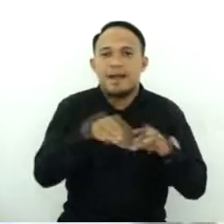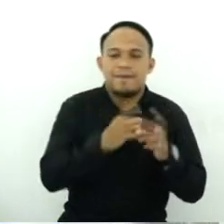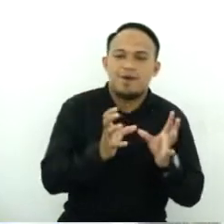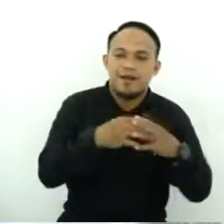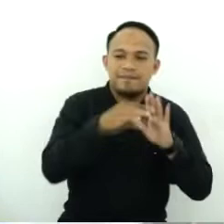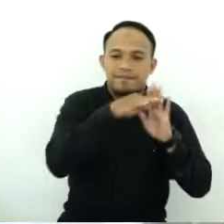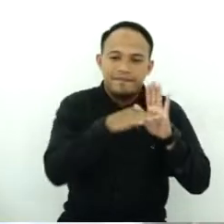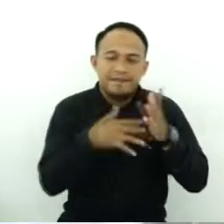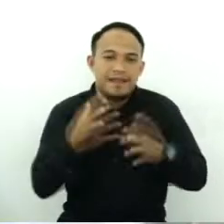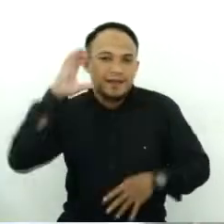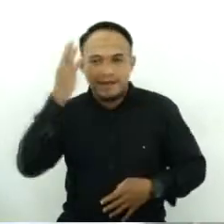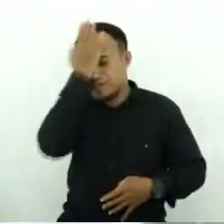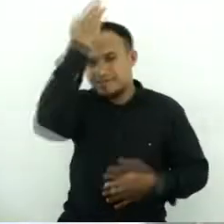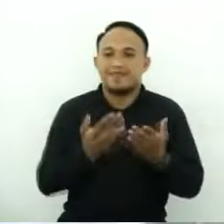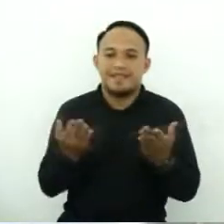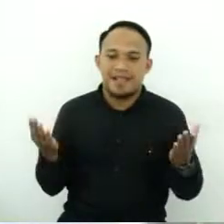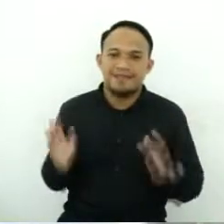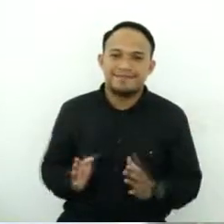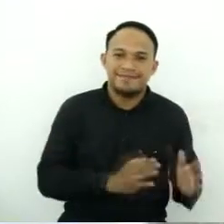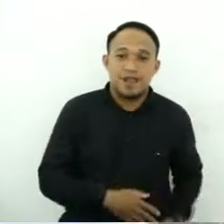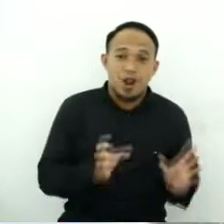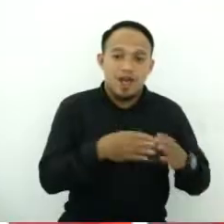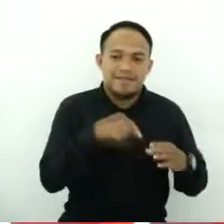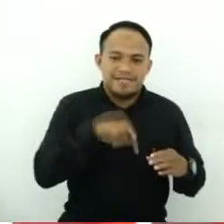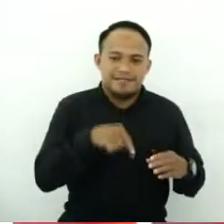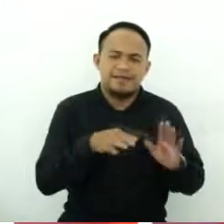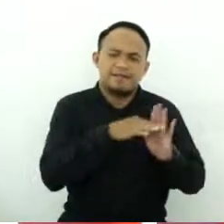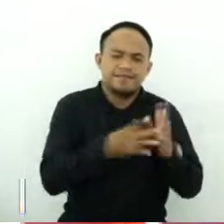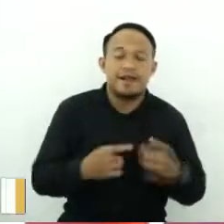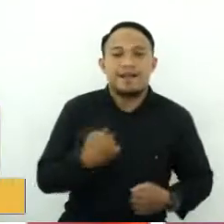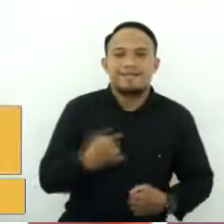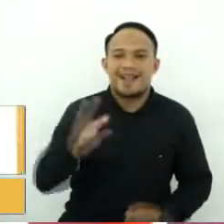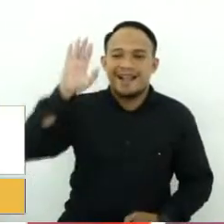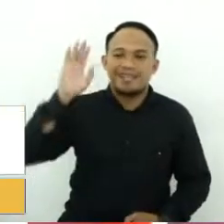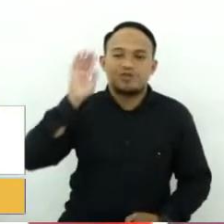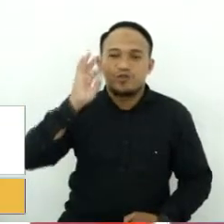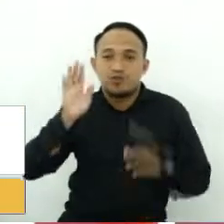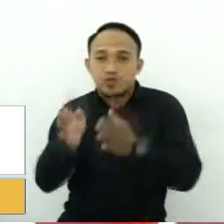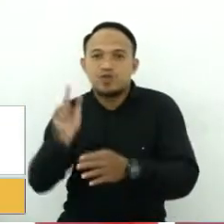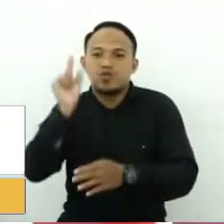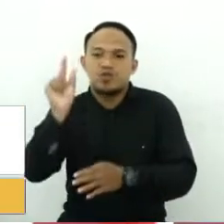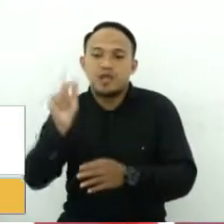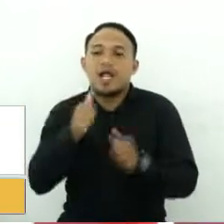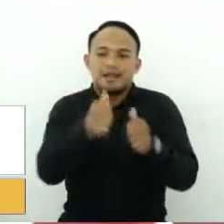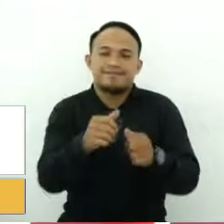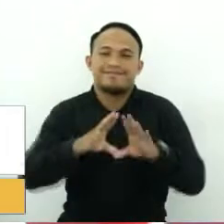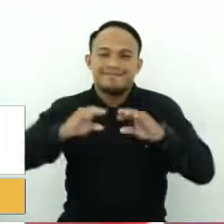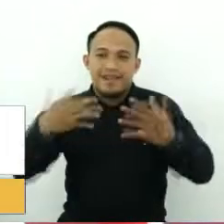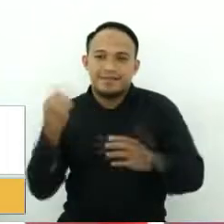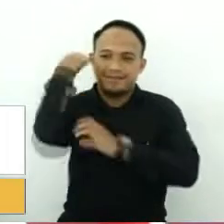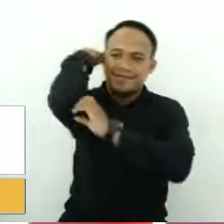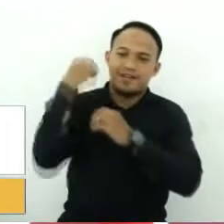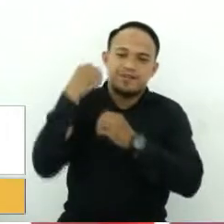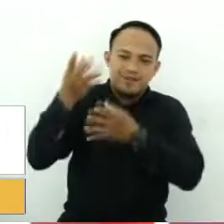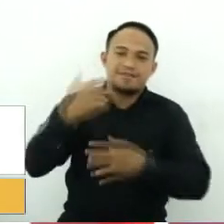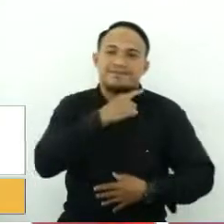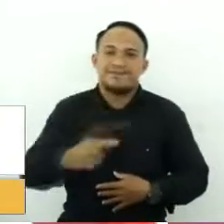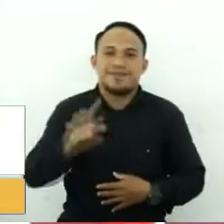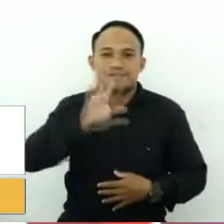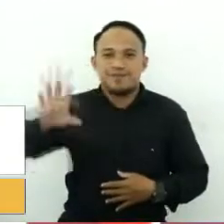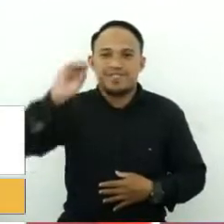menjumpai anda dalam program kabar Gorontalo sepekan program ini kami hadirkan khusus untuk anda sebagai media informasi